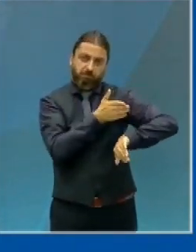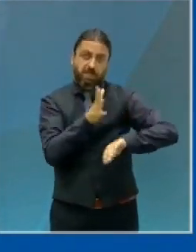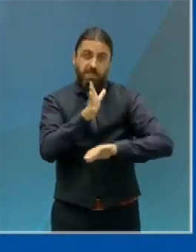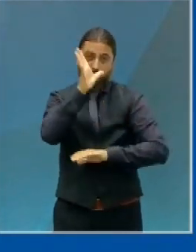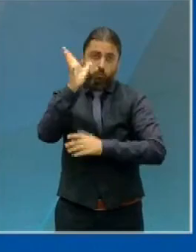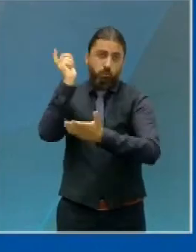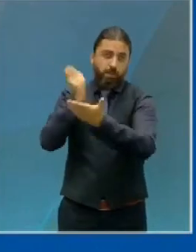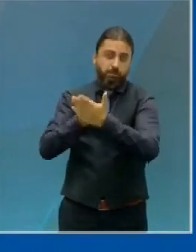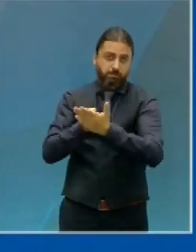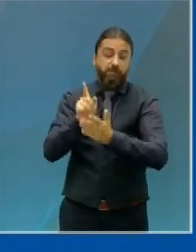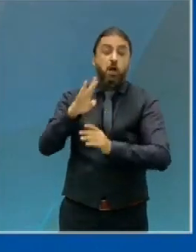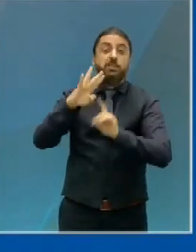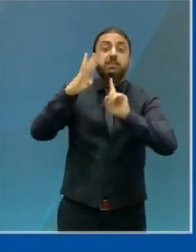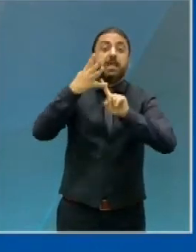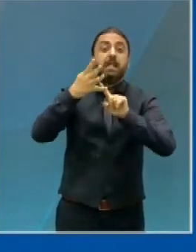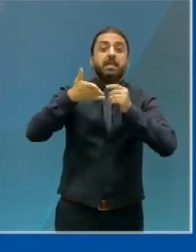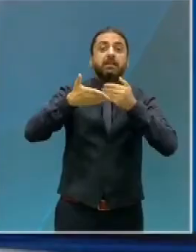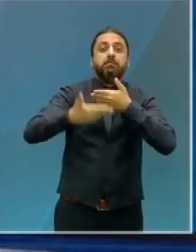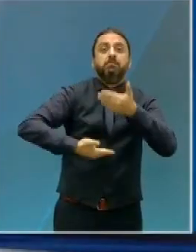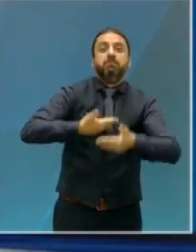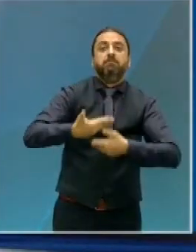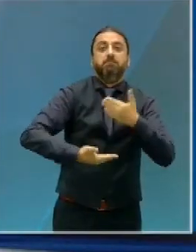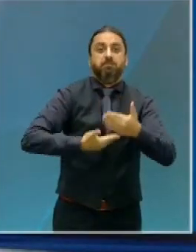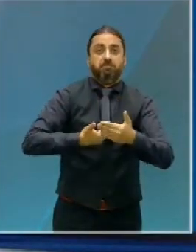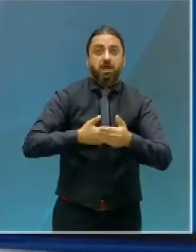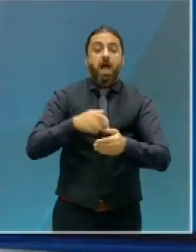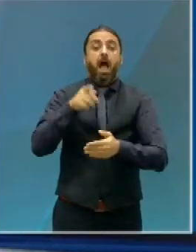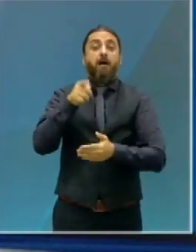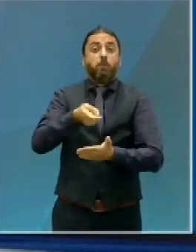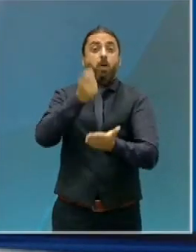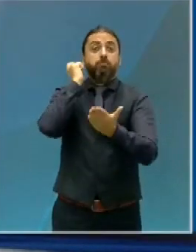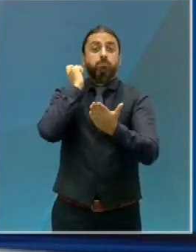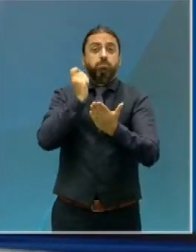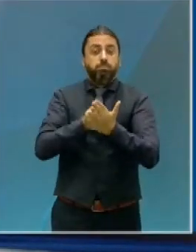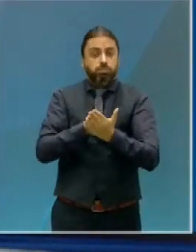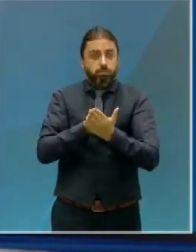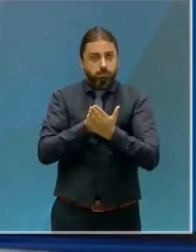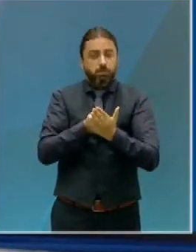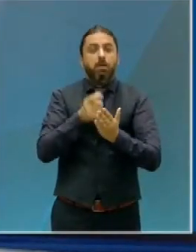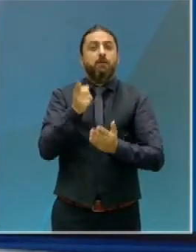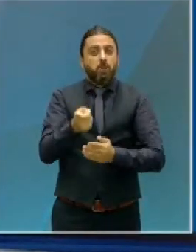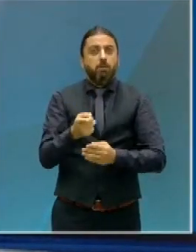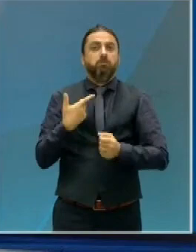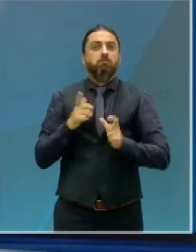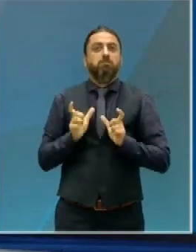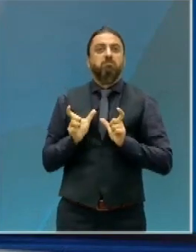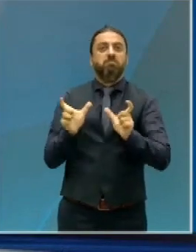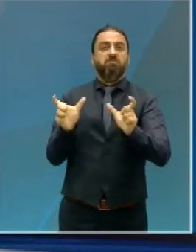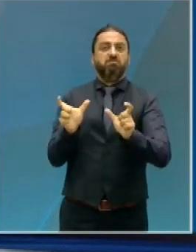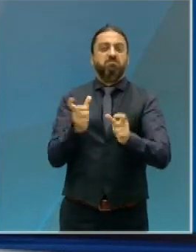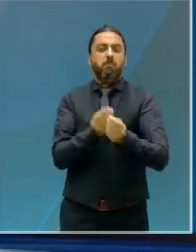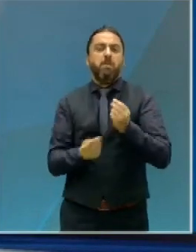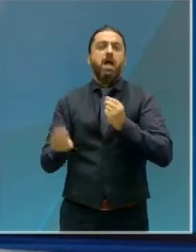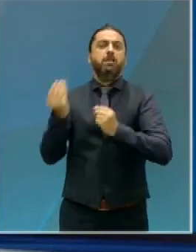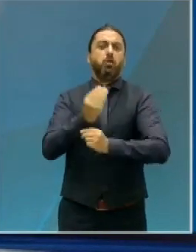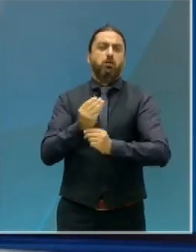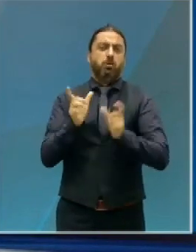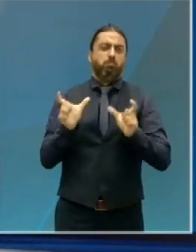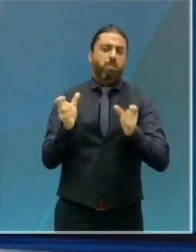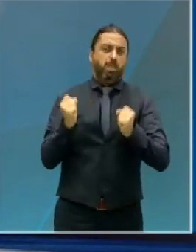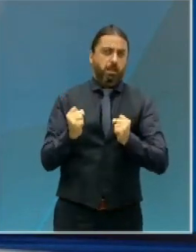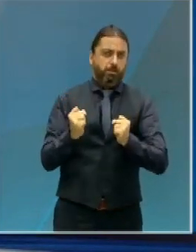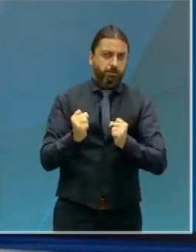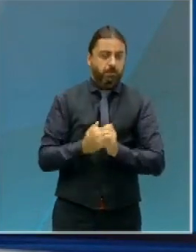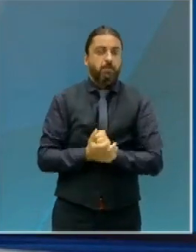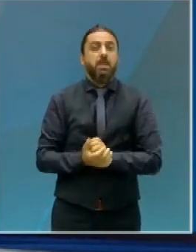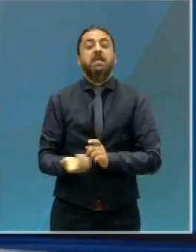αεροσκάφη υπεροχής τέταρτης γενιάς. Μια κίνηση που ενισχύει την αποτρεπτική μας ισχύ και η οποία σε συνδυασμό με